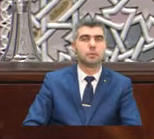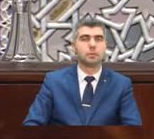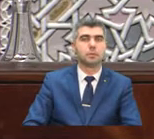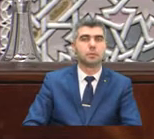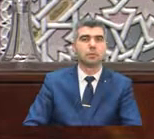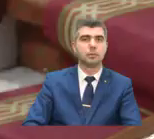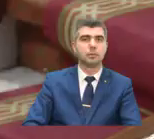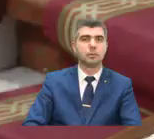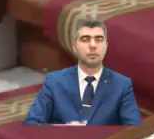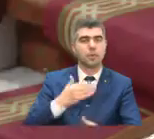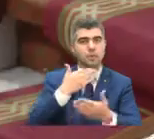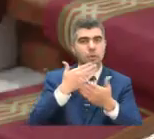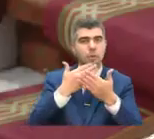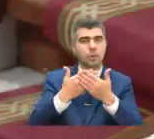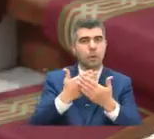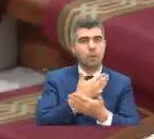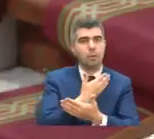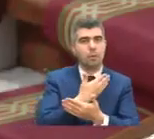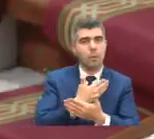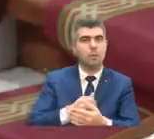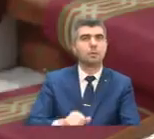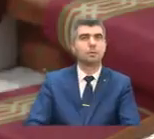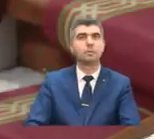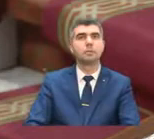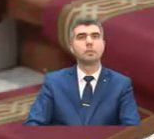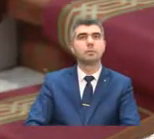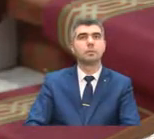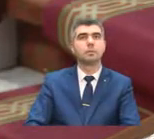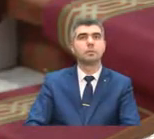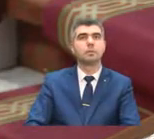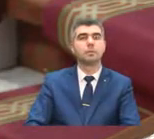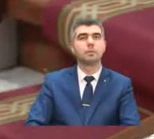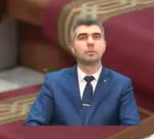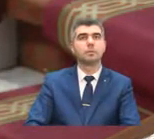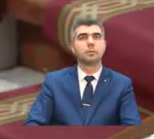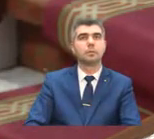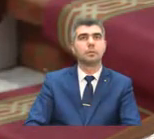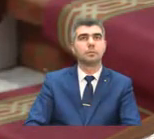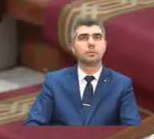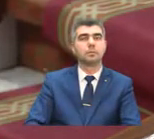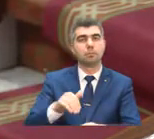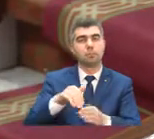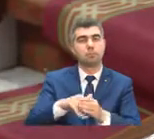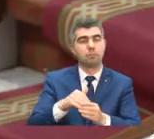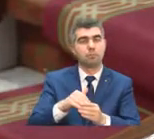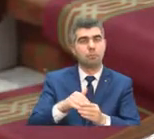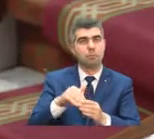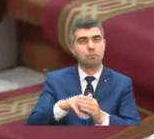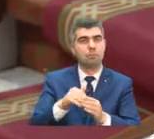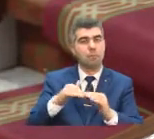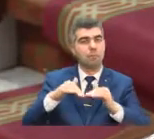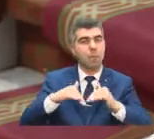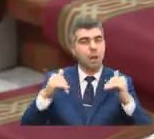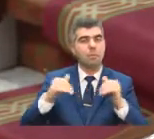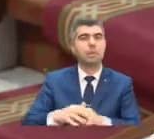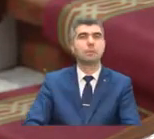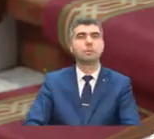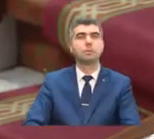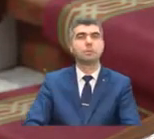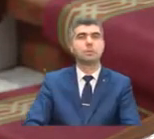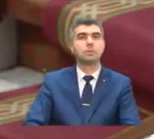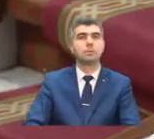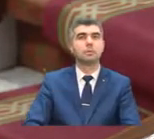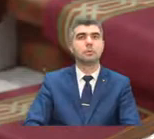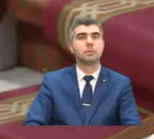سيد المستشار المحترم، الحصيلة نائب، اسمح لي سيد النائب المحترم، الحصيلة في